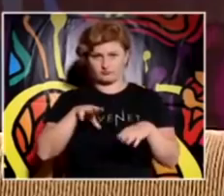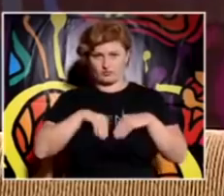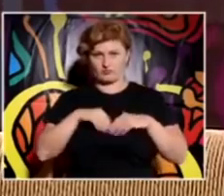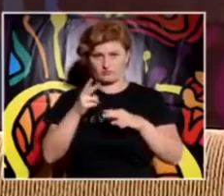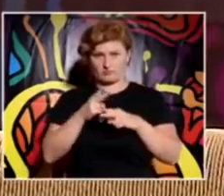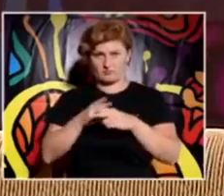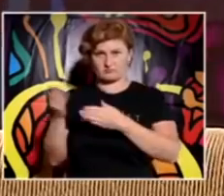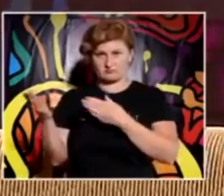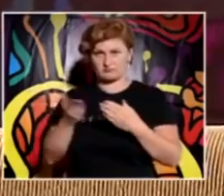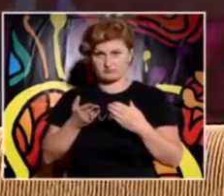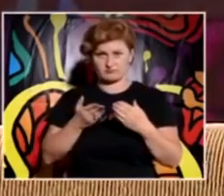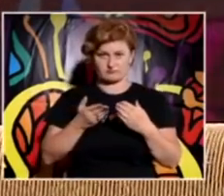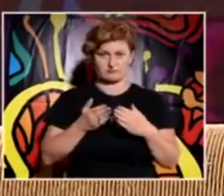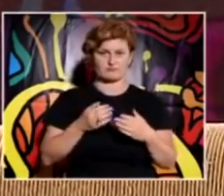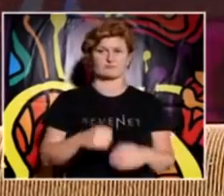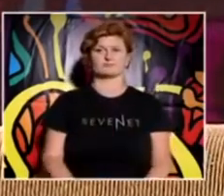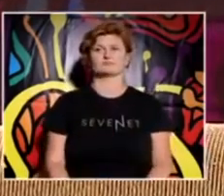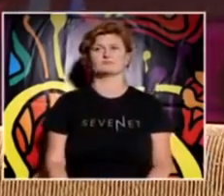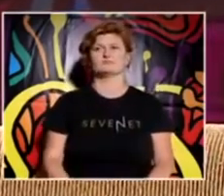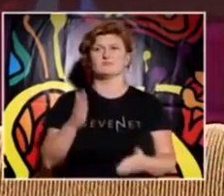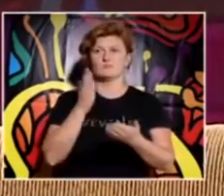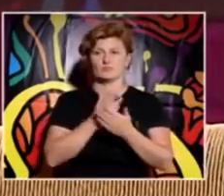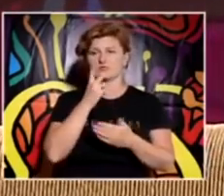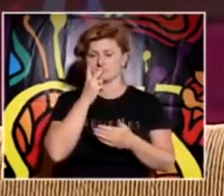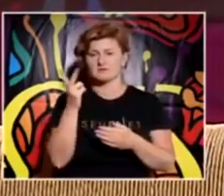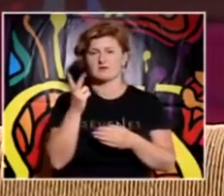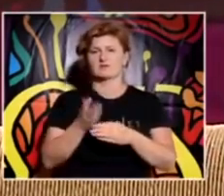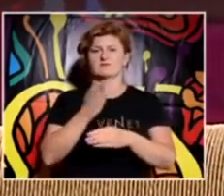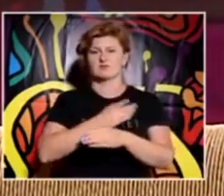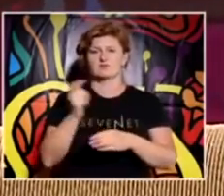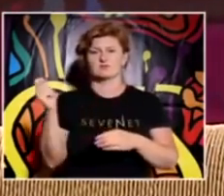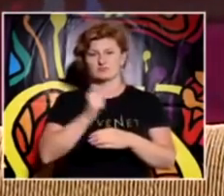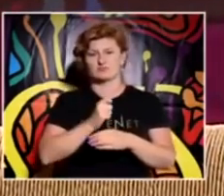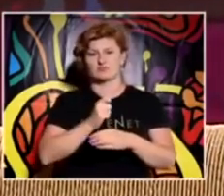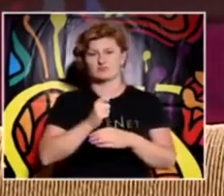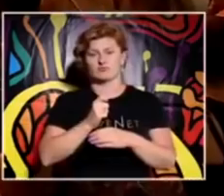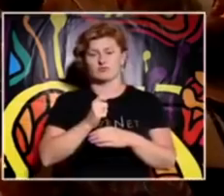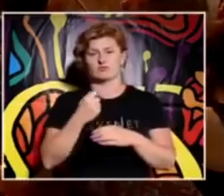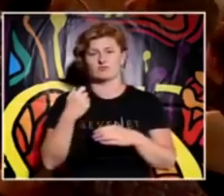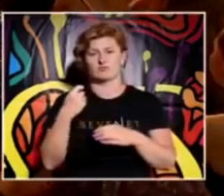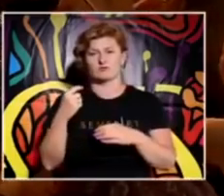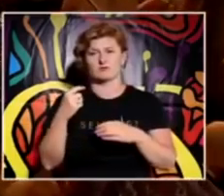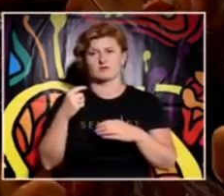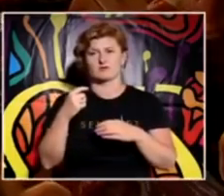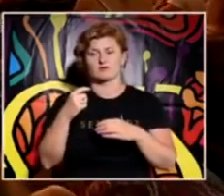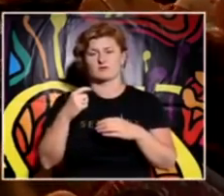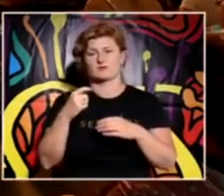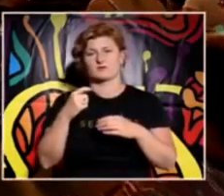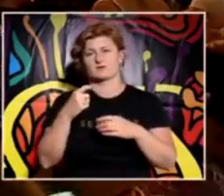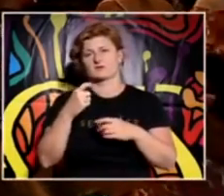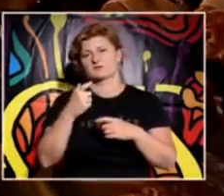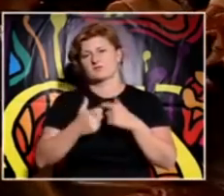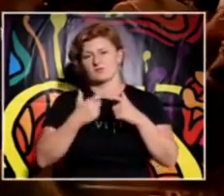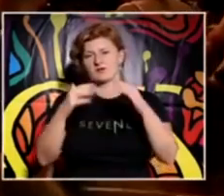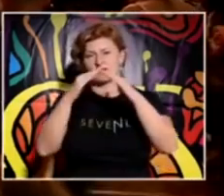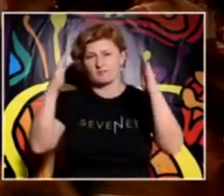mediowych, przyjechali już jakiś czas temu tutaj na spotkanie z wami. Rozłożyli swoje namioty, czasem samochody, przerobione samochody osobowe na kampery